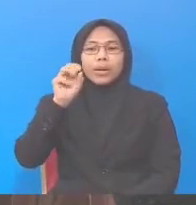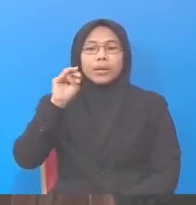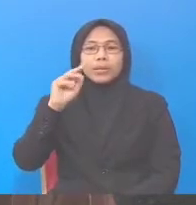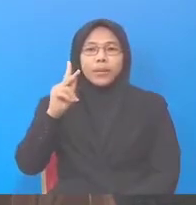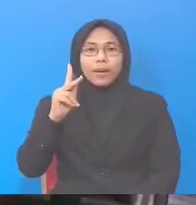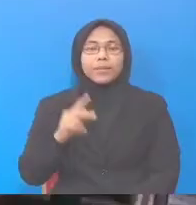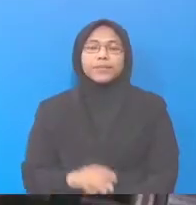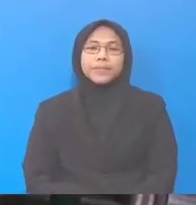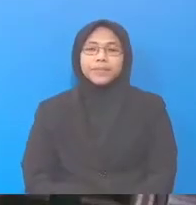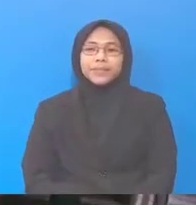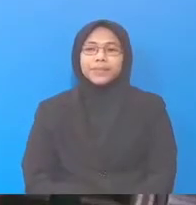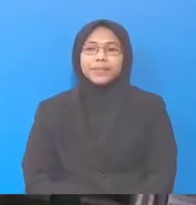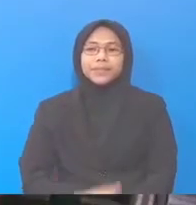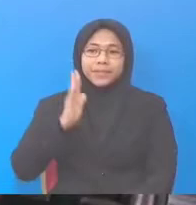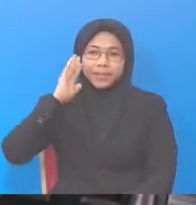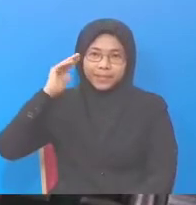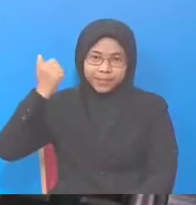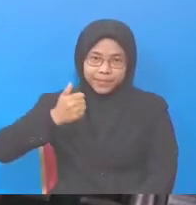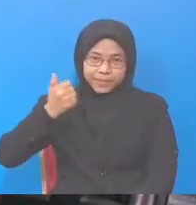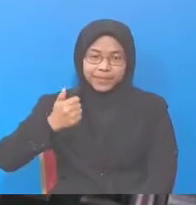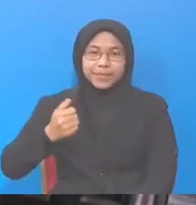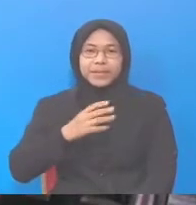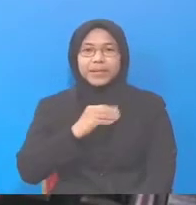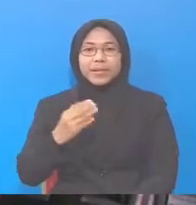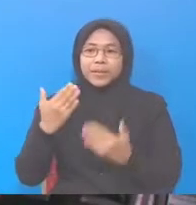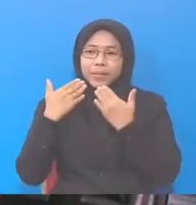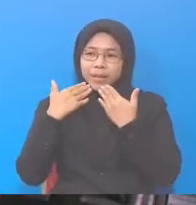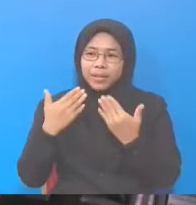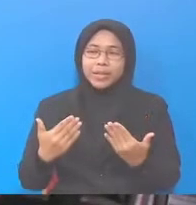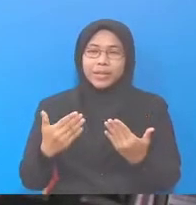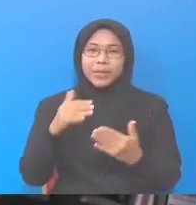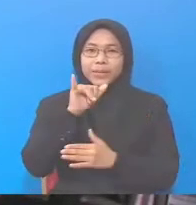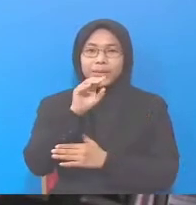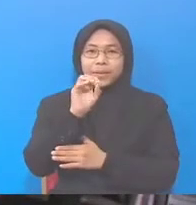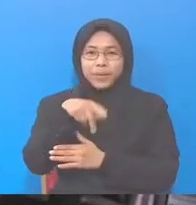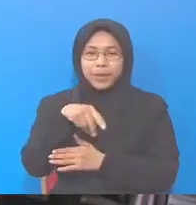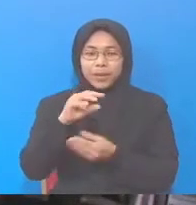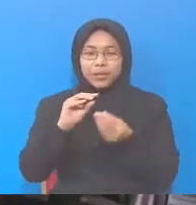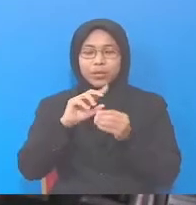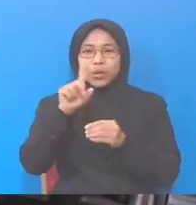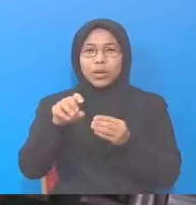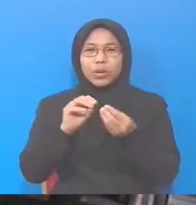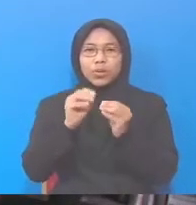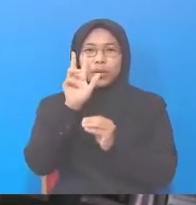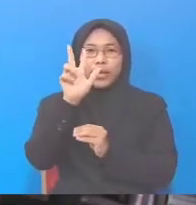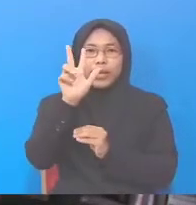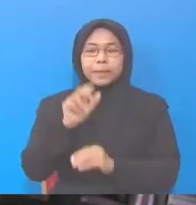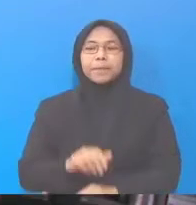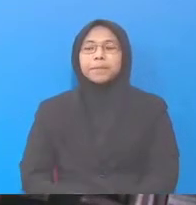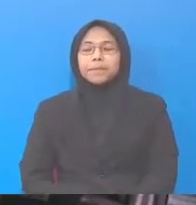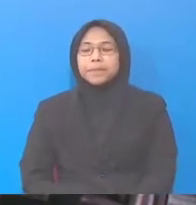Husein sederhana seekor warahmatullah wabarakatuh Terima kasih yang diputus soal saja